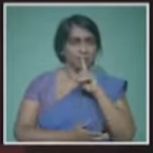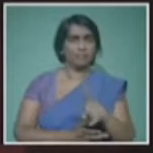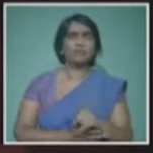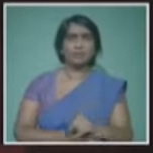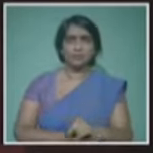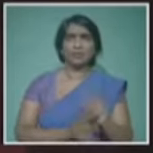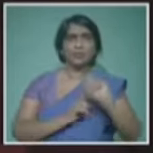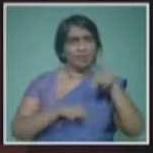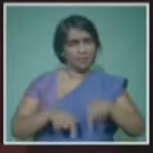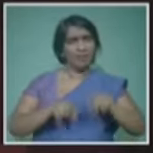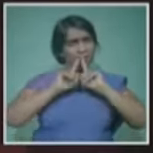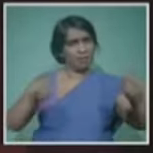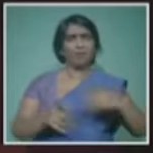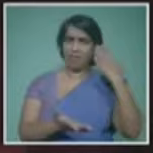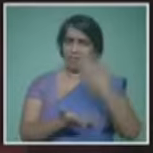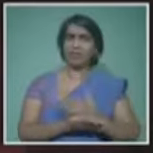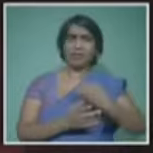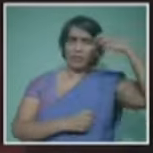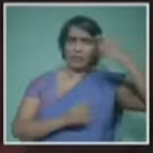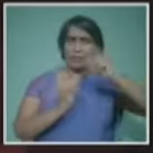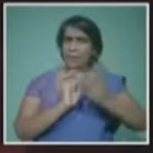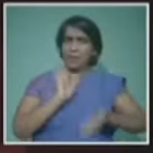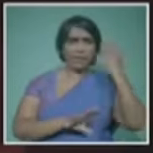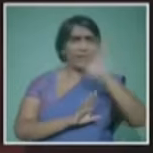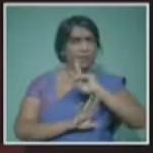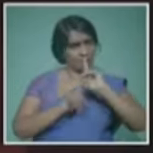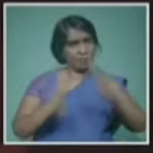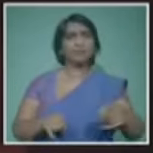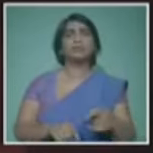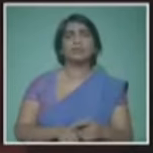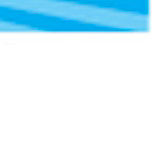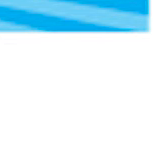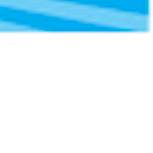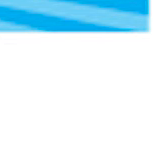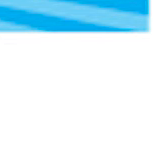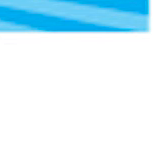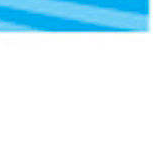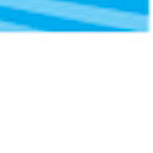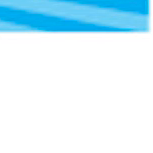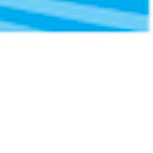පිටම මේ සභාවේ අද ප්‍රකාශයක් කරන්න මේක කරන්න නැහැයි කියලා මම ඔබතුමාගෙන් ඉල්ලීමක් කරනවා මේ දේ කරන්නයි කියලා